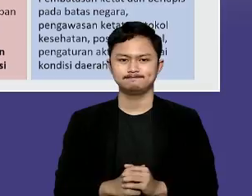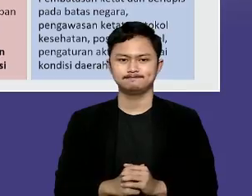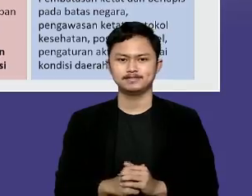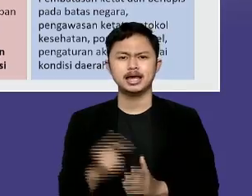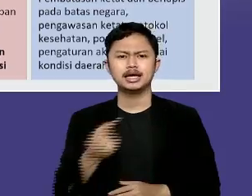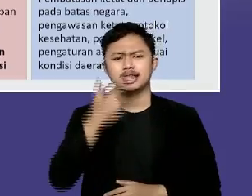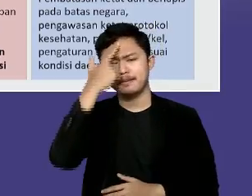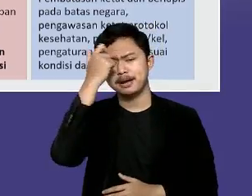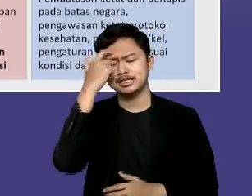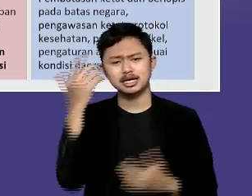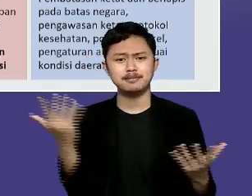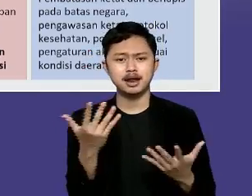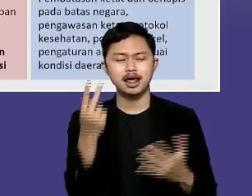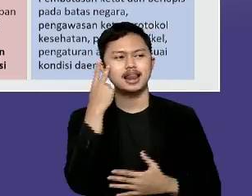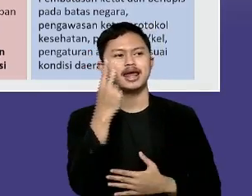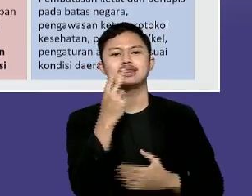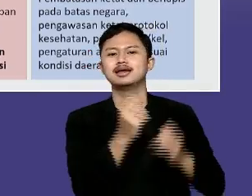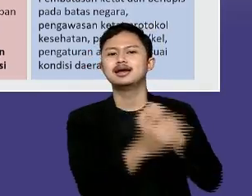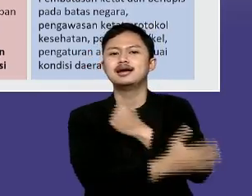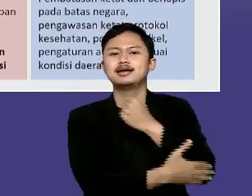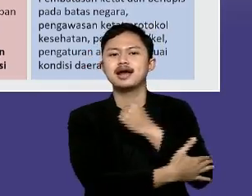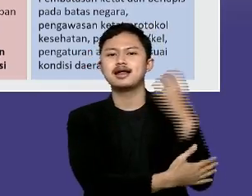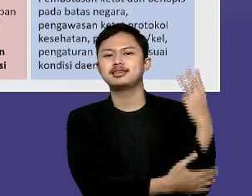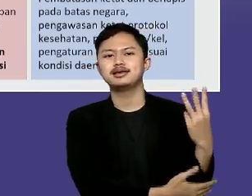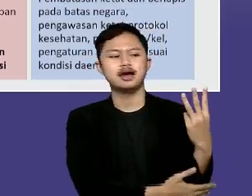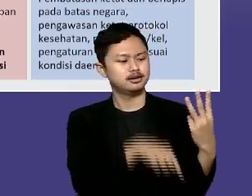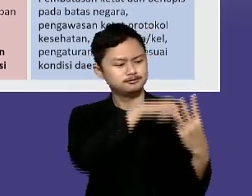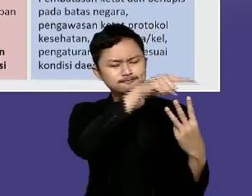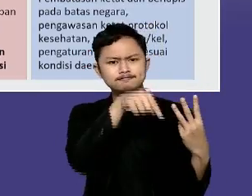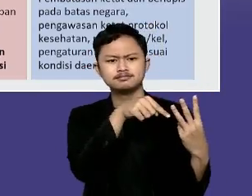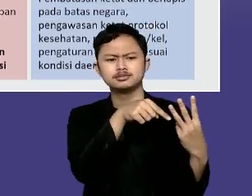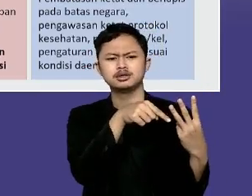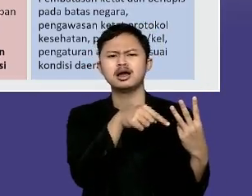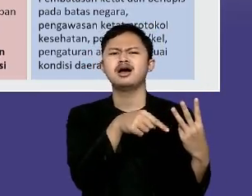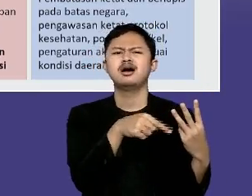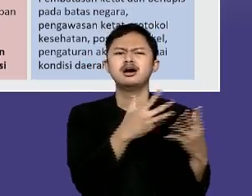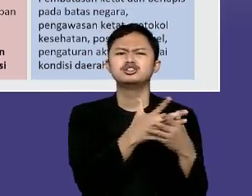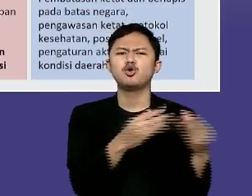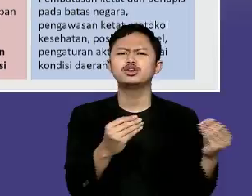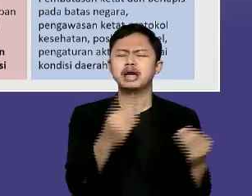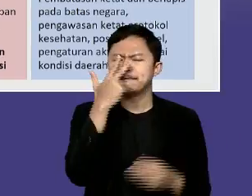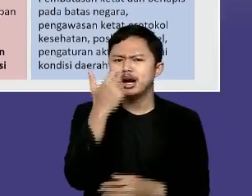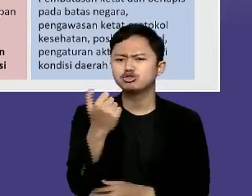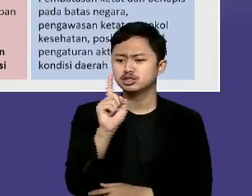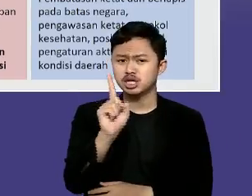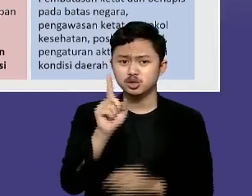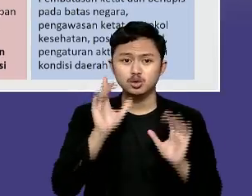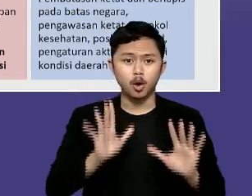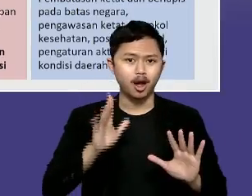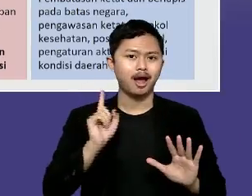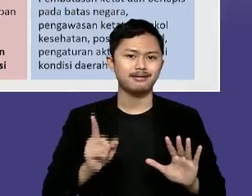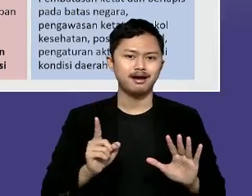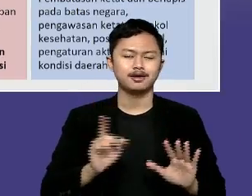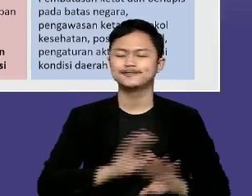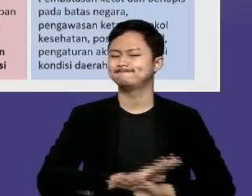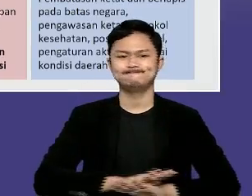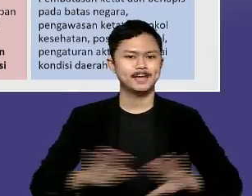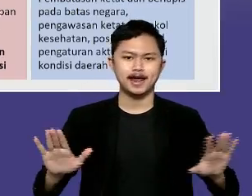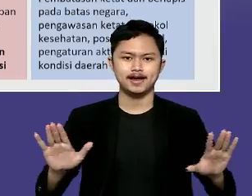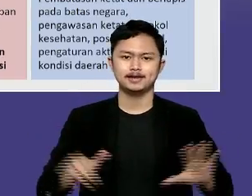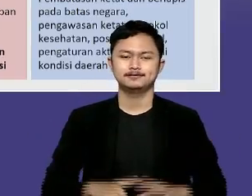3 negara yang saya jelaskan tadi, tampak jelas tidak ada solusi tunggal dalam mencegah penularan